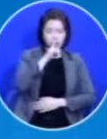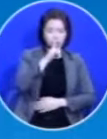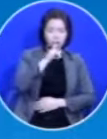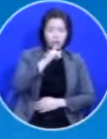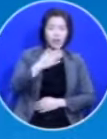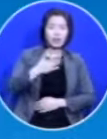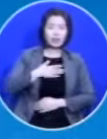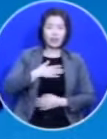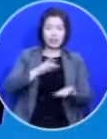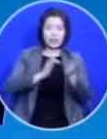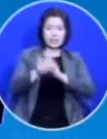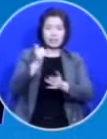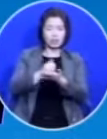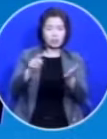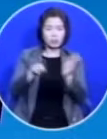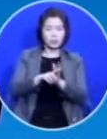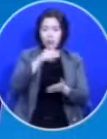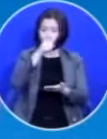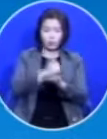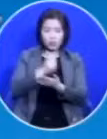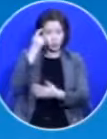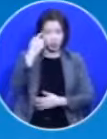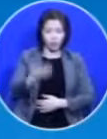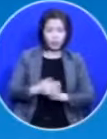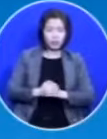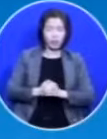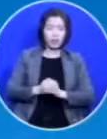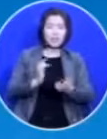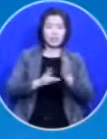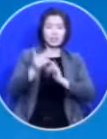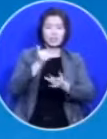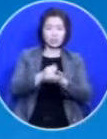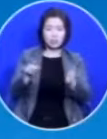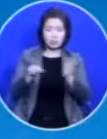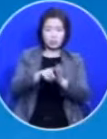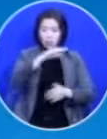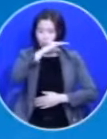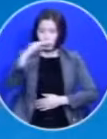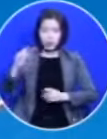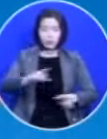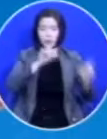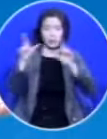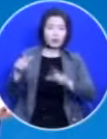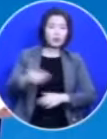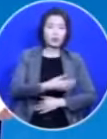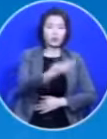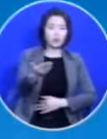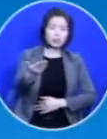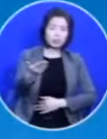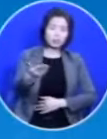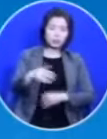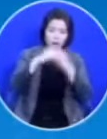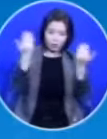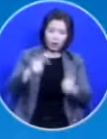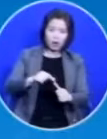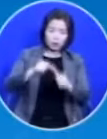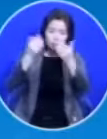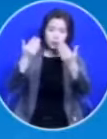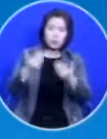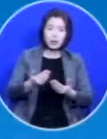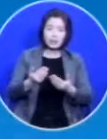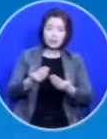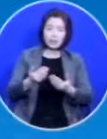예수 믿는게 그게 죄야 아 예수 믿고 바로 살고 당신들도 다 구원 받으라는게 그게 그렇게 나쁜